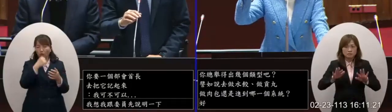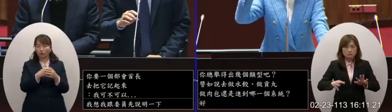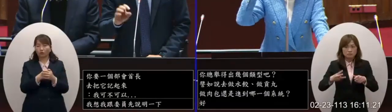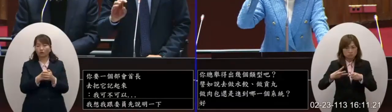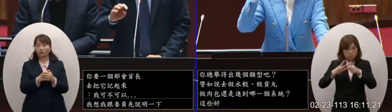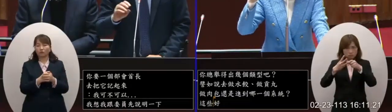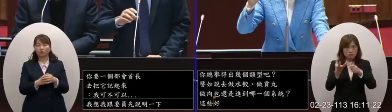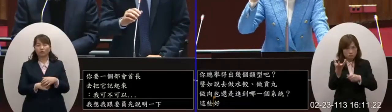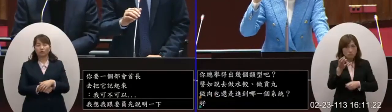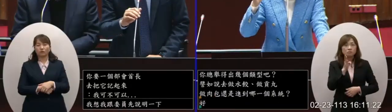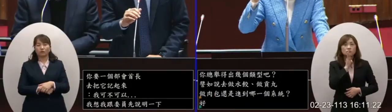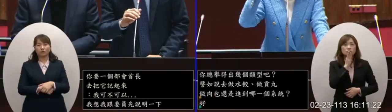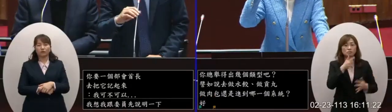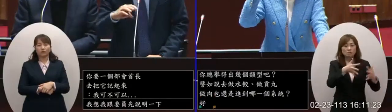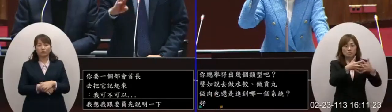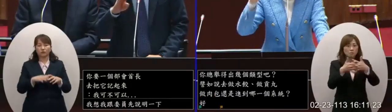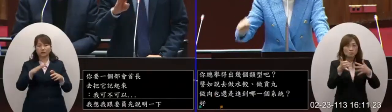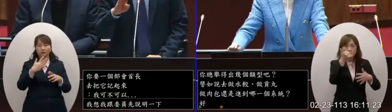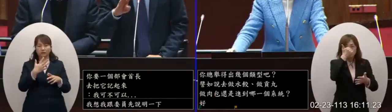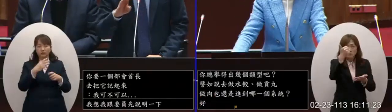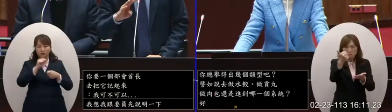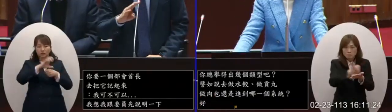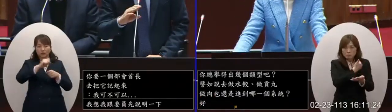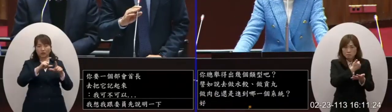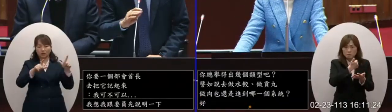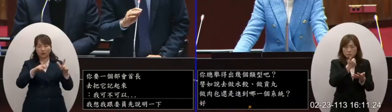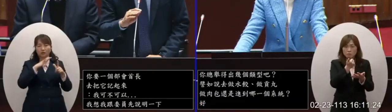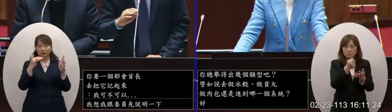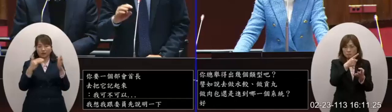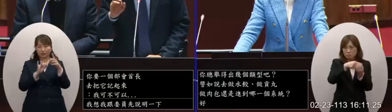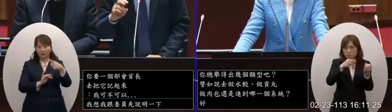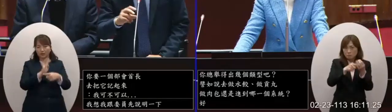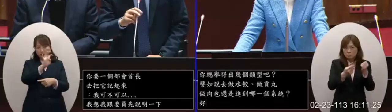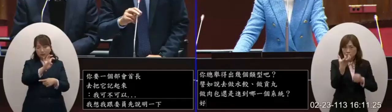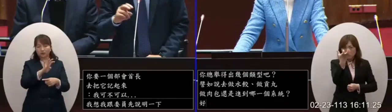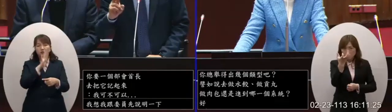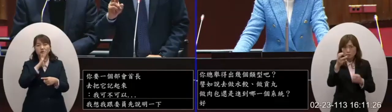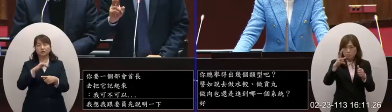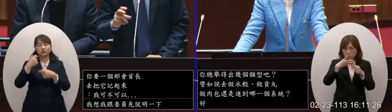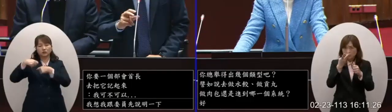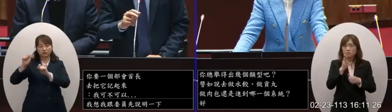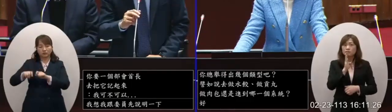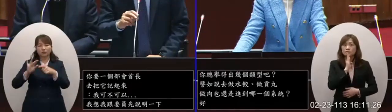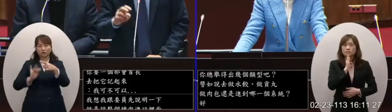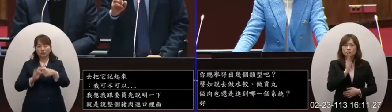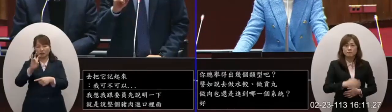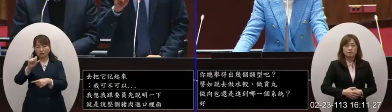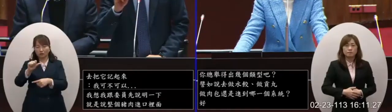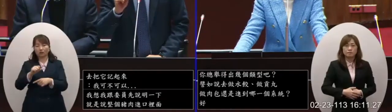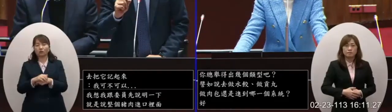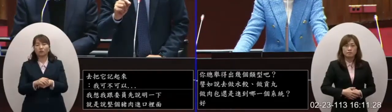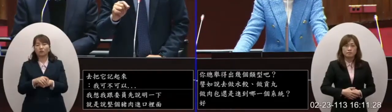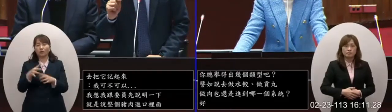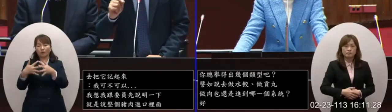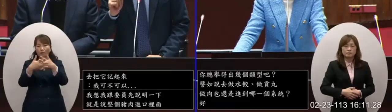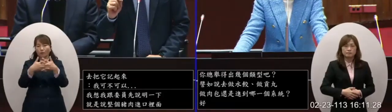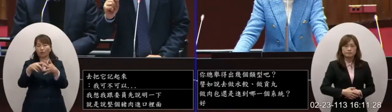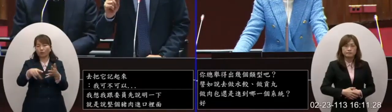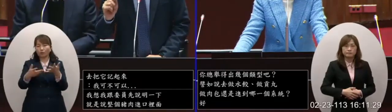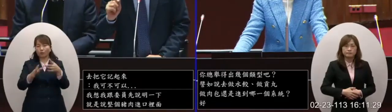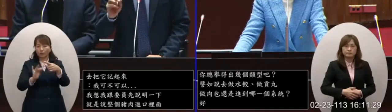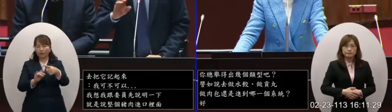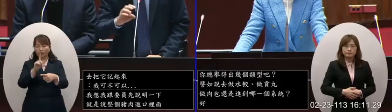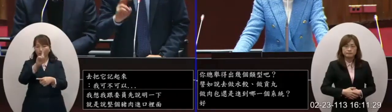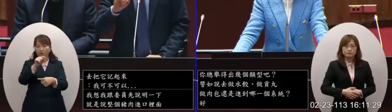大哦，美猪现在是整个进口 加拿大 第三大， 加拿大是将近40%哦，然后西班牙大概25% 哦， 那美国的话大概